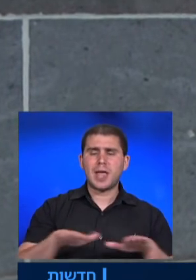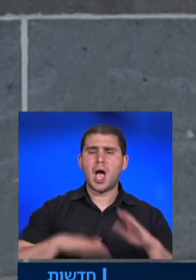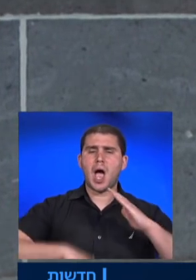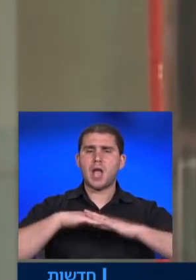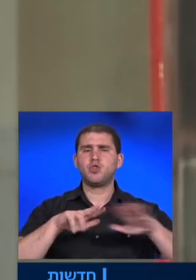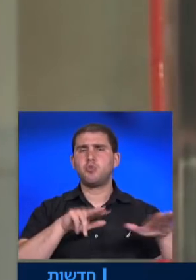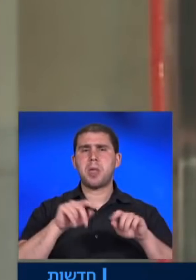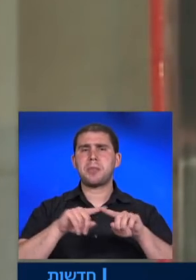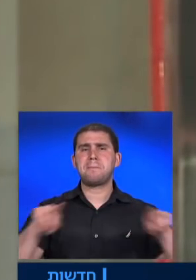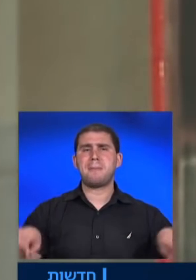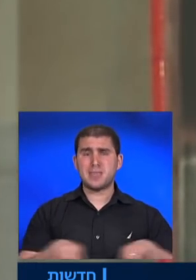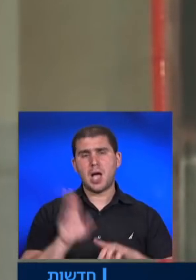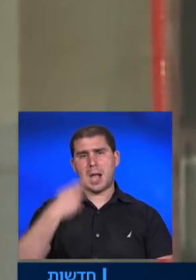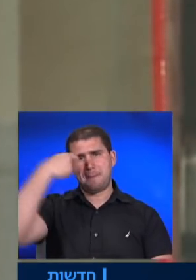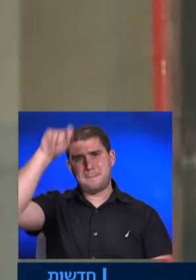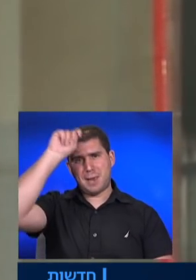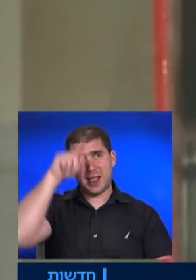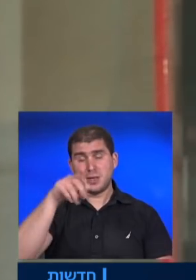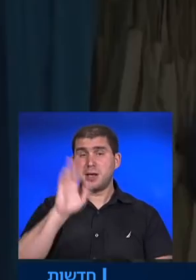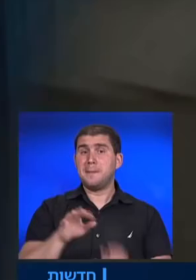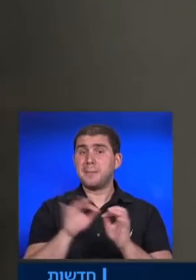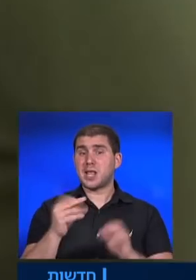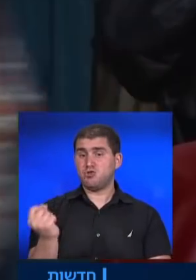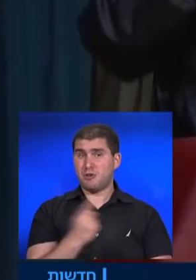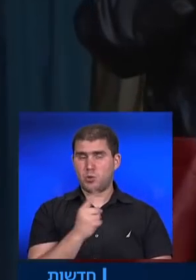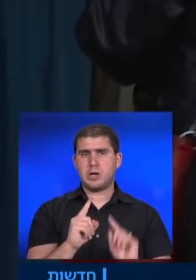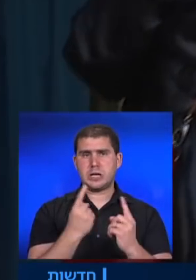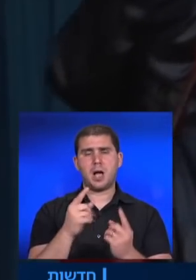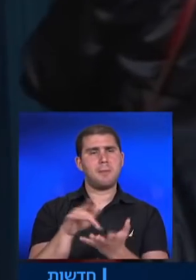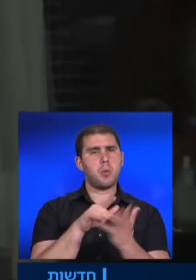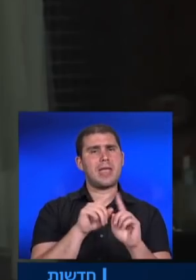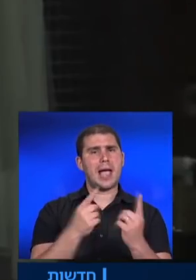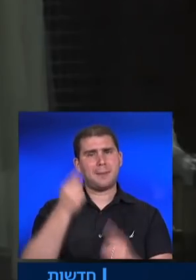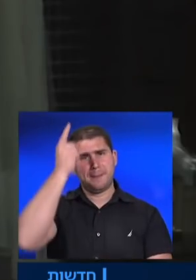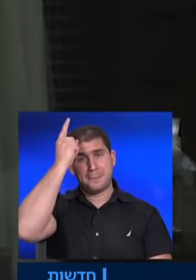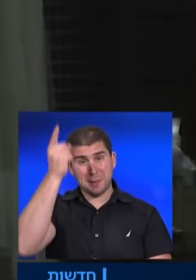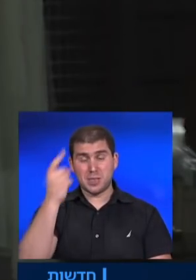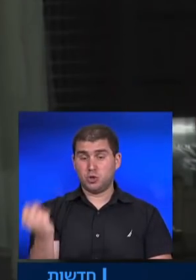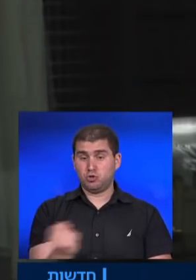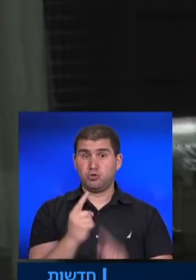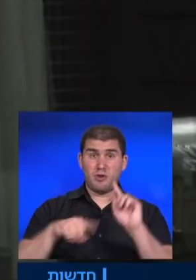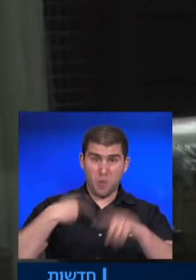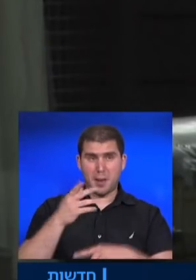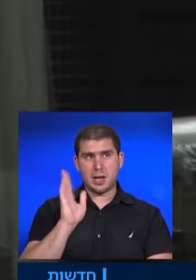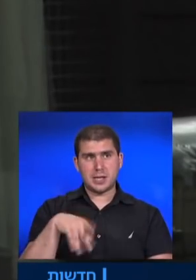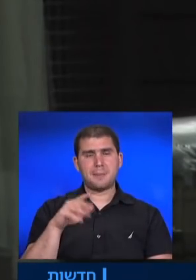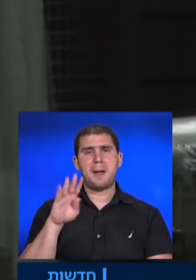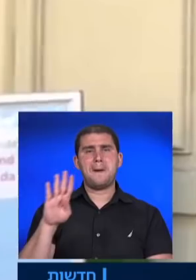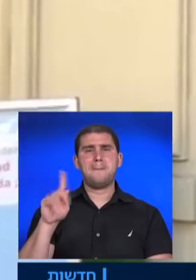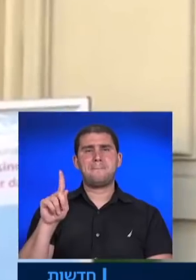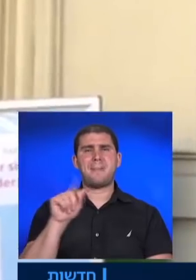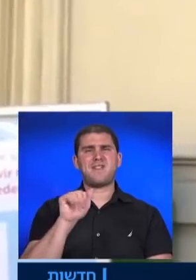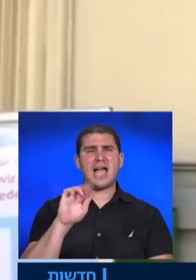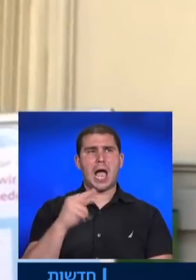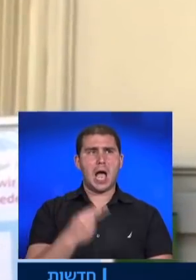גם בברלין. בתחילת השבוע זה קרה במקומות אחרים בגרמניה, ובשבוע הבא גם בבוואריה. לא נראה שיש איזו